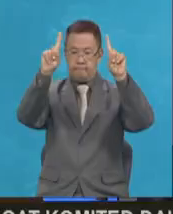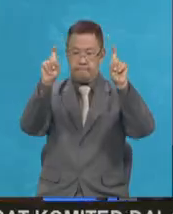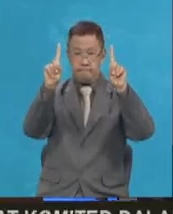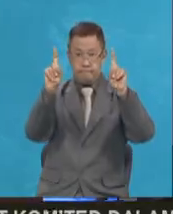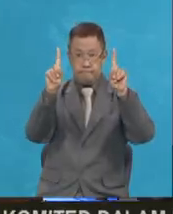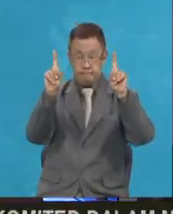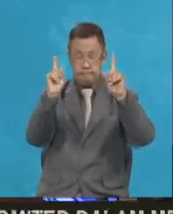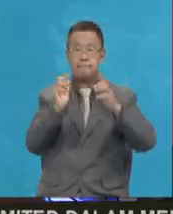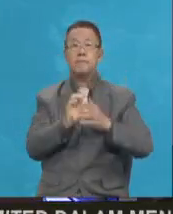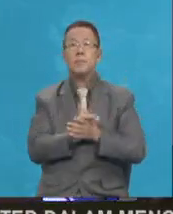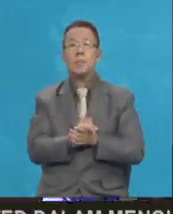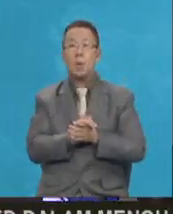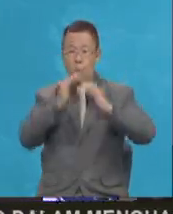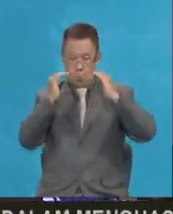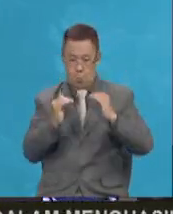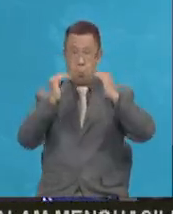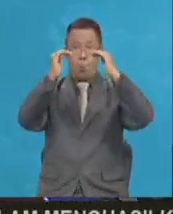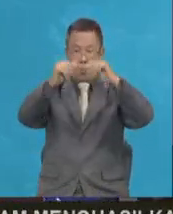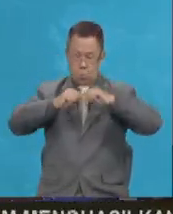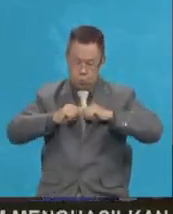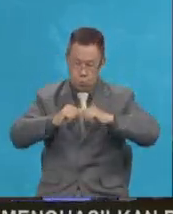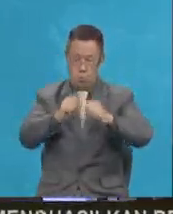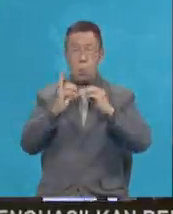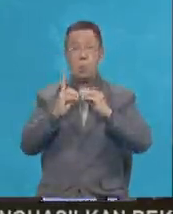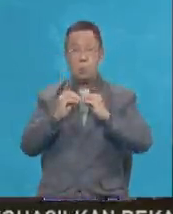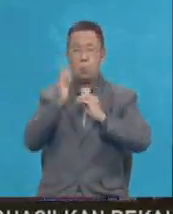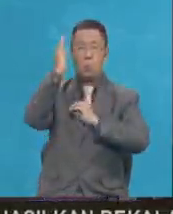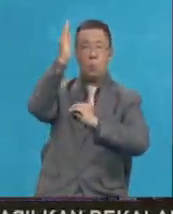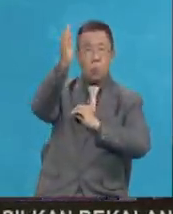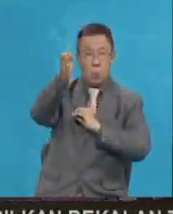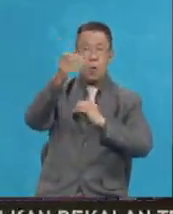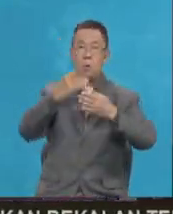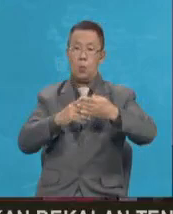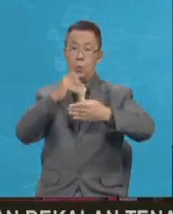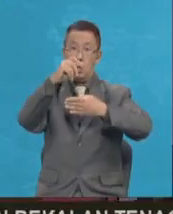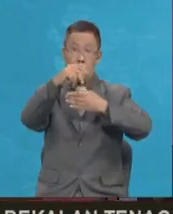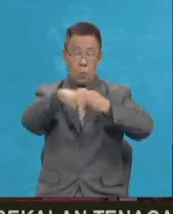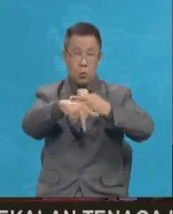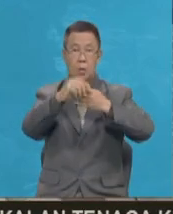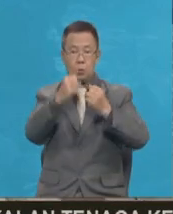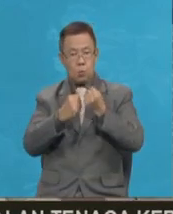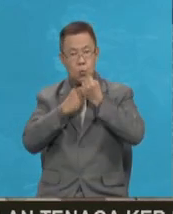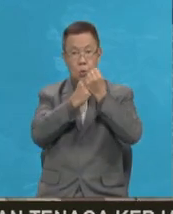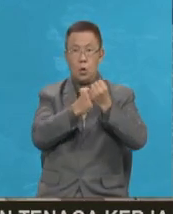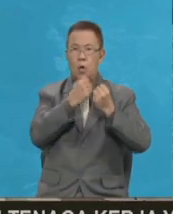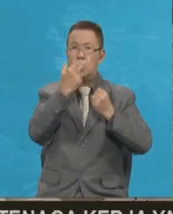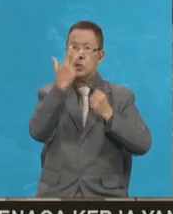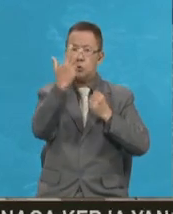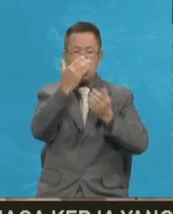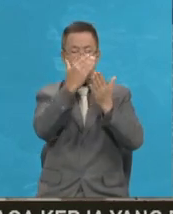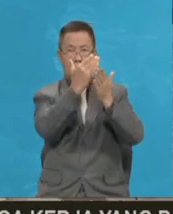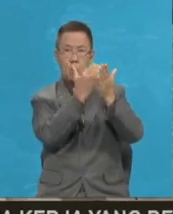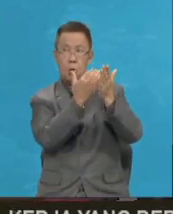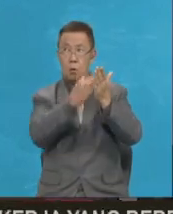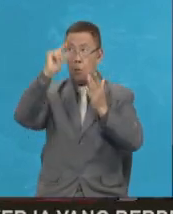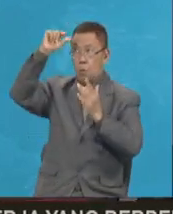sidang kemuncak tahun ini bau dingo sustainable digital future dengan program yang direka untuk menyokong tiga trust strategi